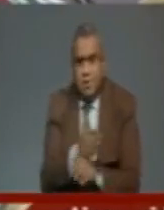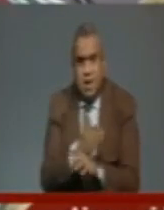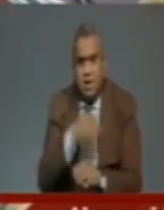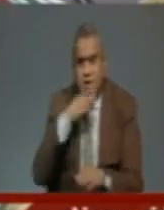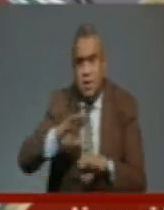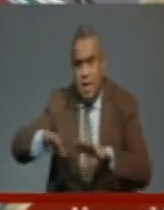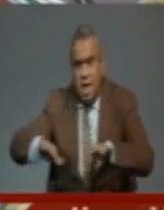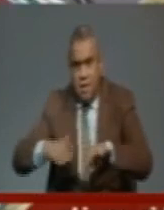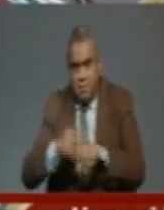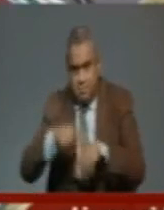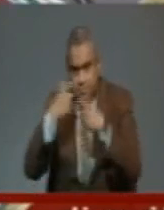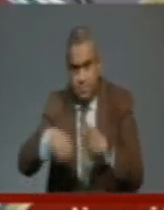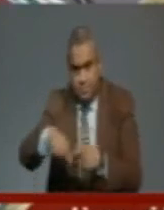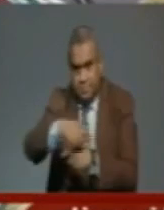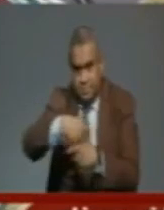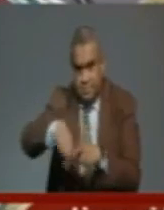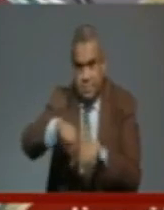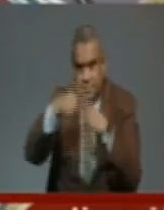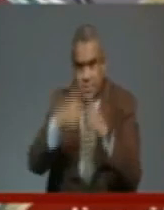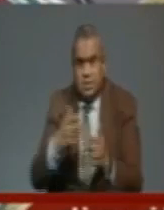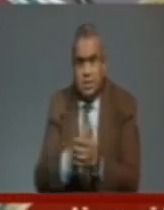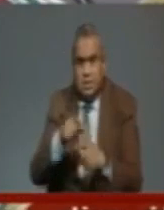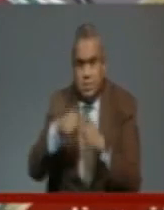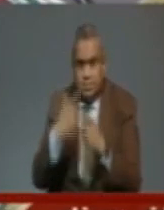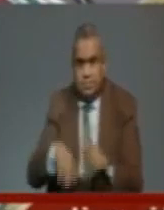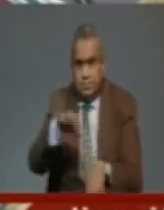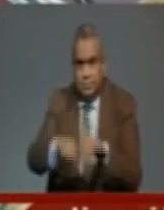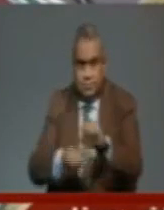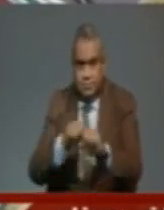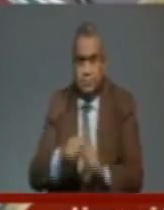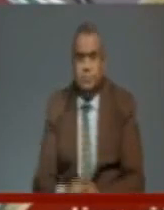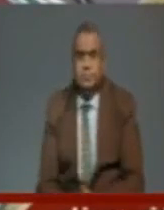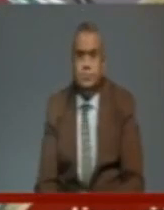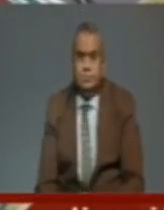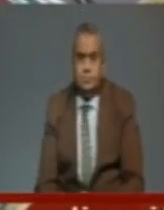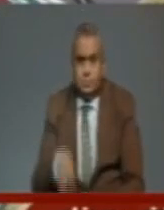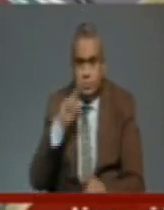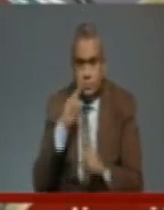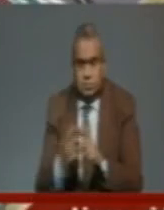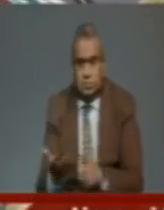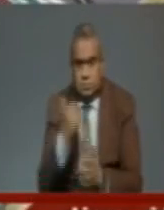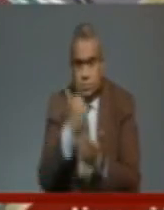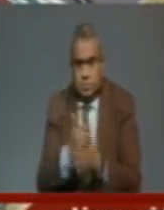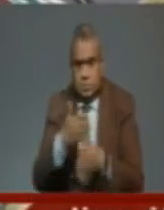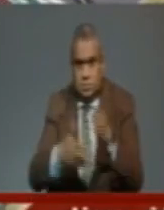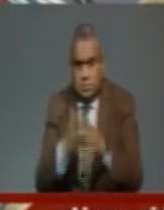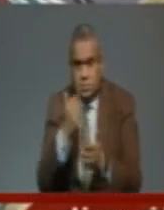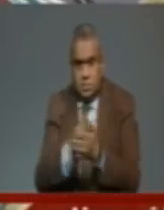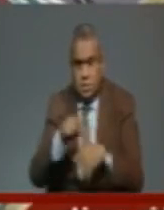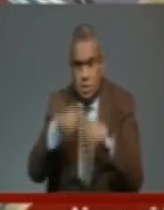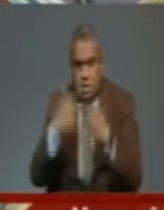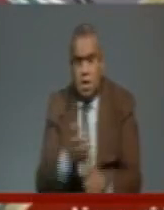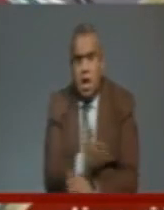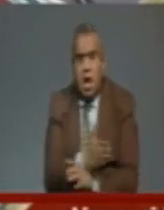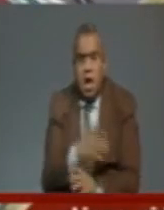غربي صغير كده كان في الحته دي بالظبط وهيبان دلوقتي، بدأنا نعمل حاجز غربي، واحنا بنعمله